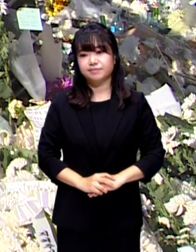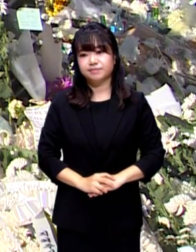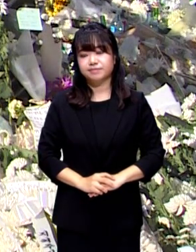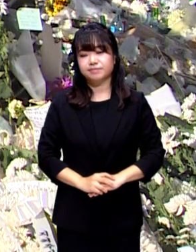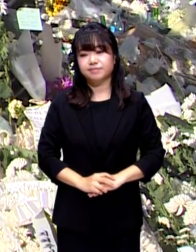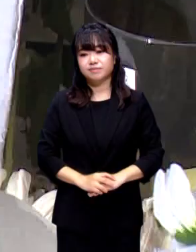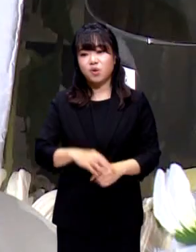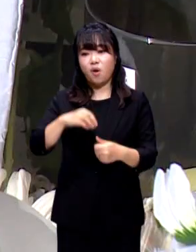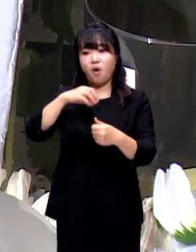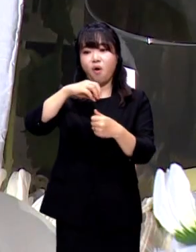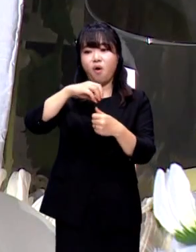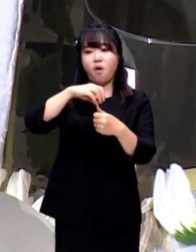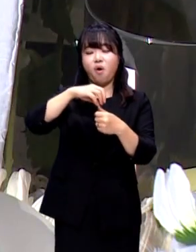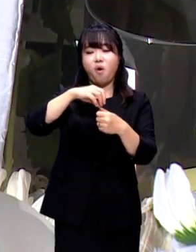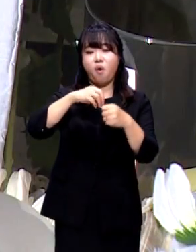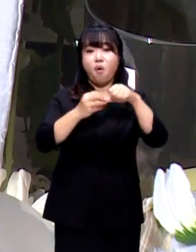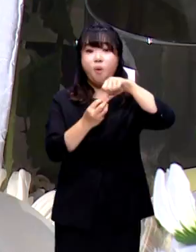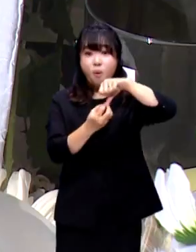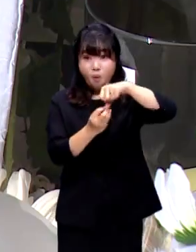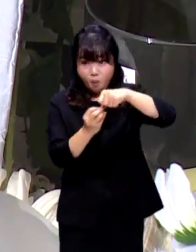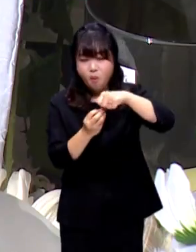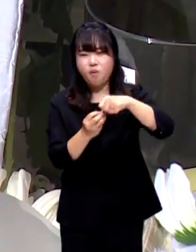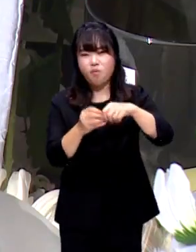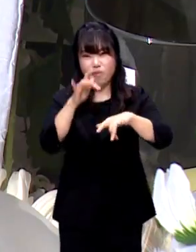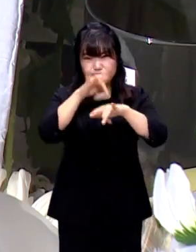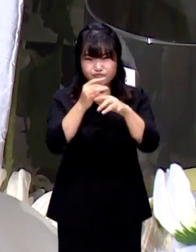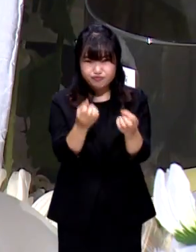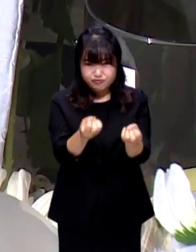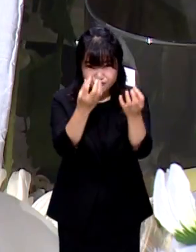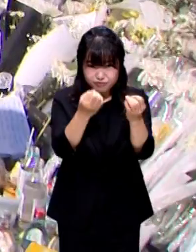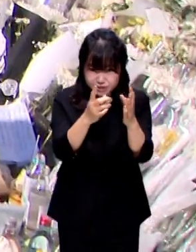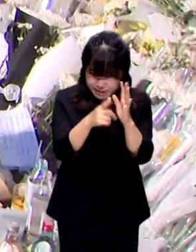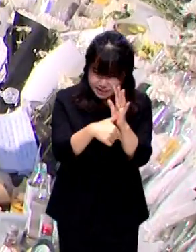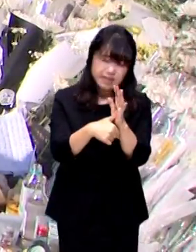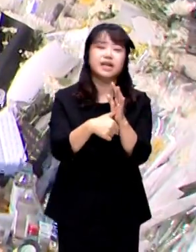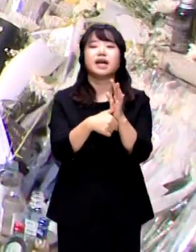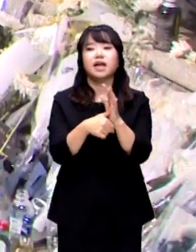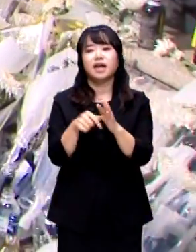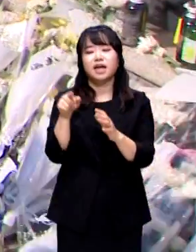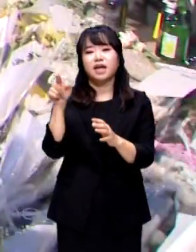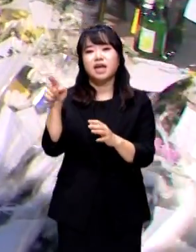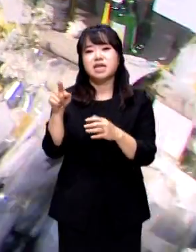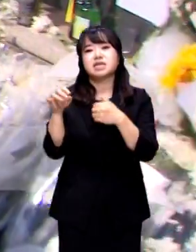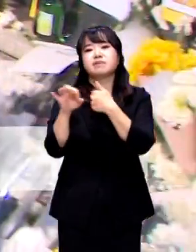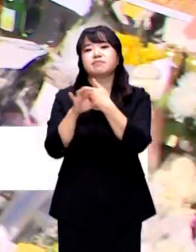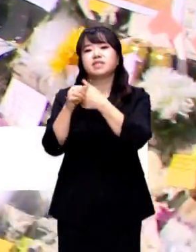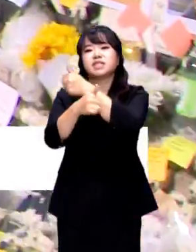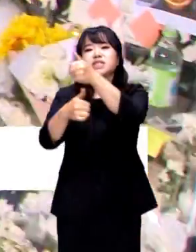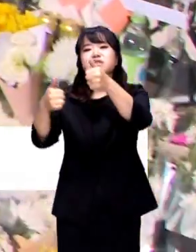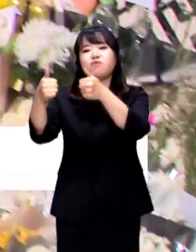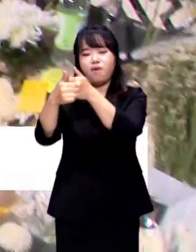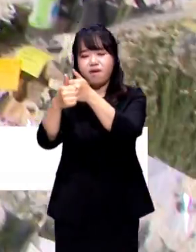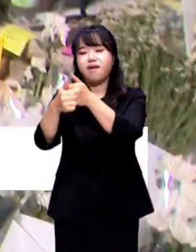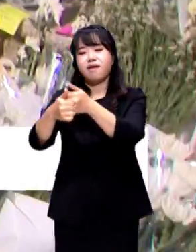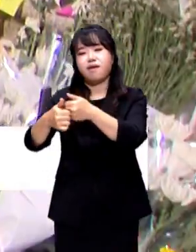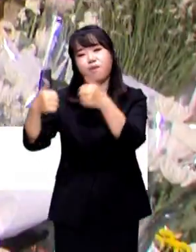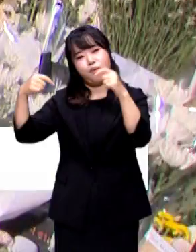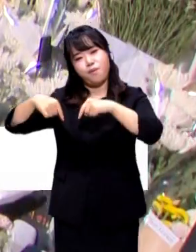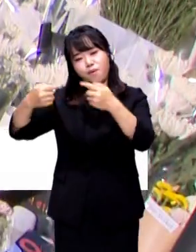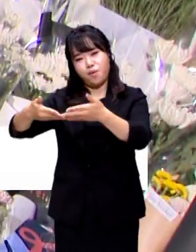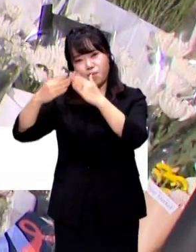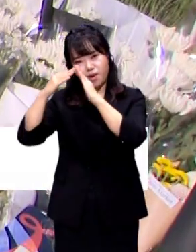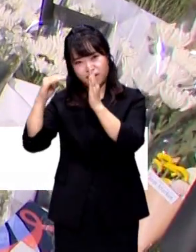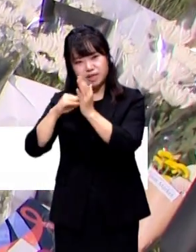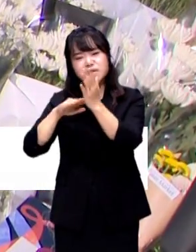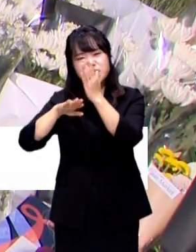헬로윈을 앞두고 발생한 이태원 참사. 인천시의회는 폐회 중 임시회를 소집해 사망자 사고 수습과